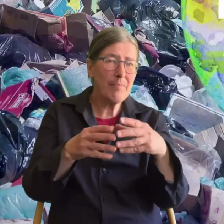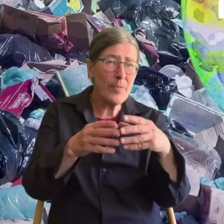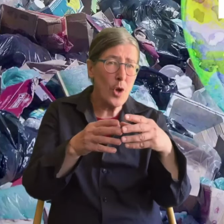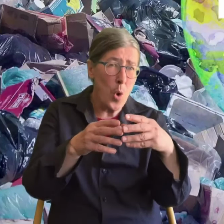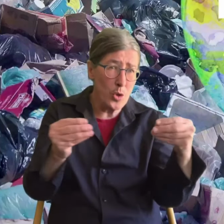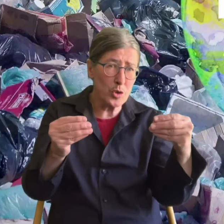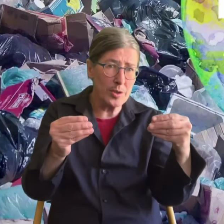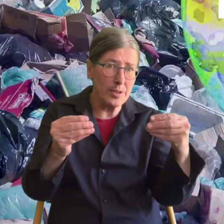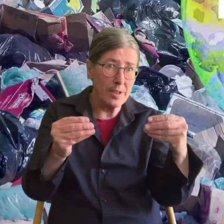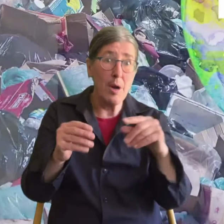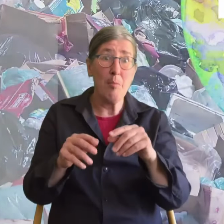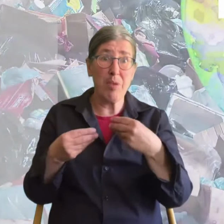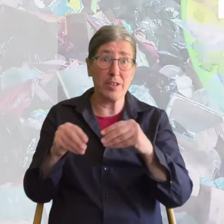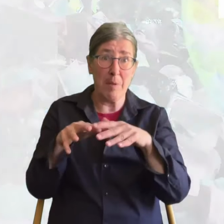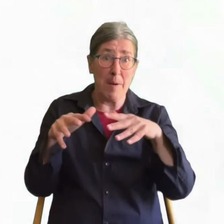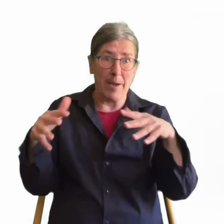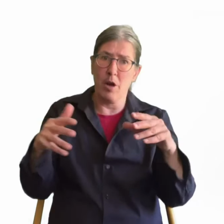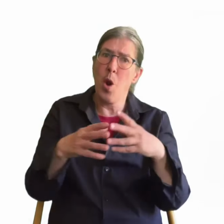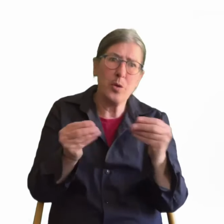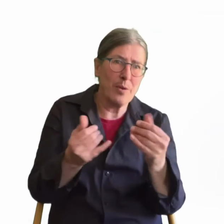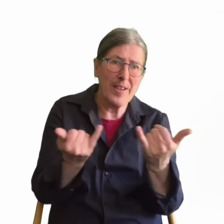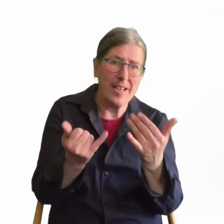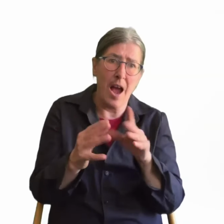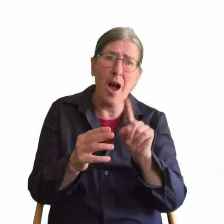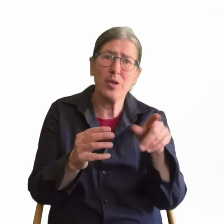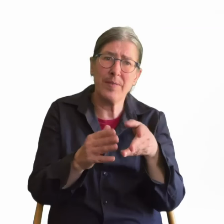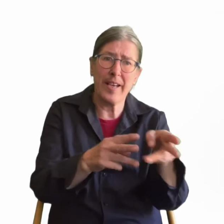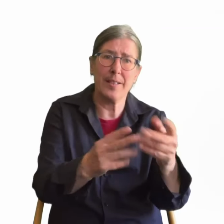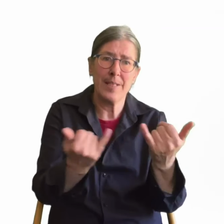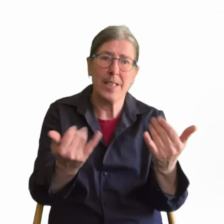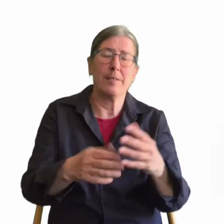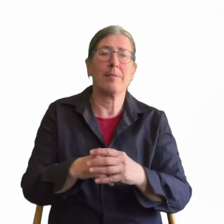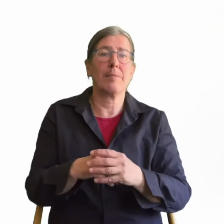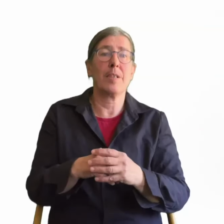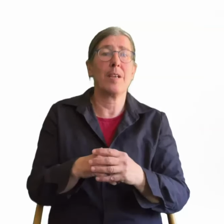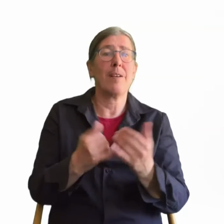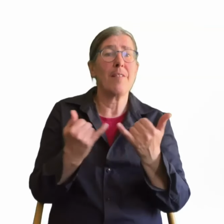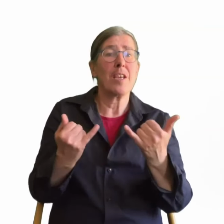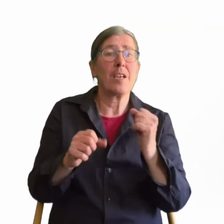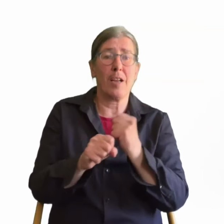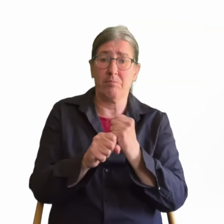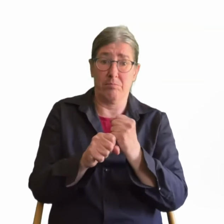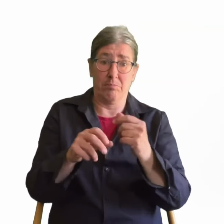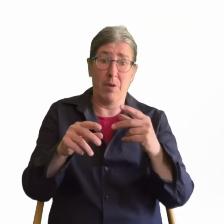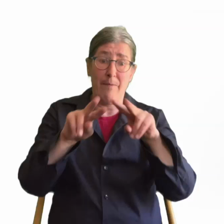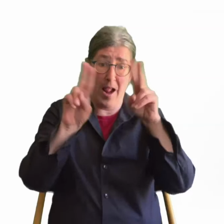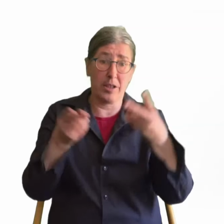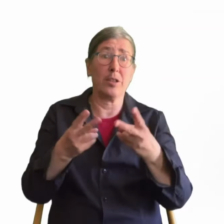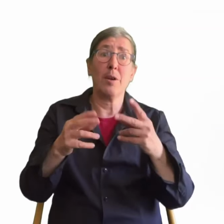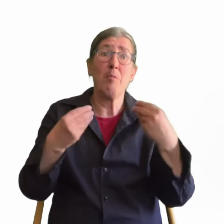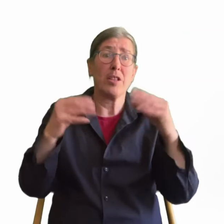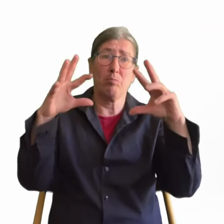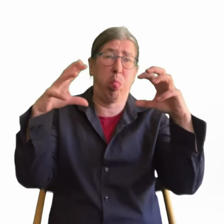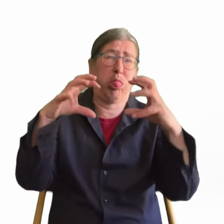es, um aus der Plastikflut herauszukommen. Auswege. Wie lässt es sich verhindern, dass die Welt im